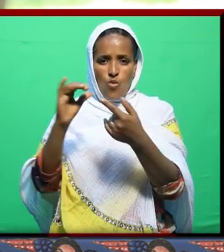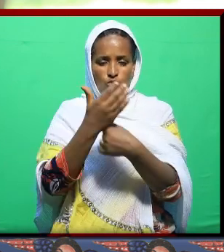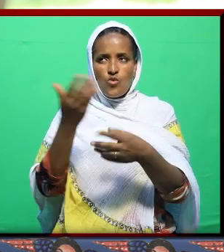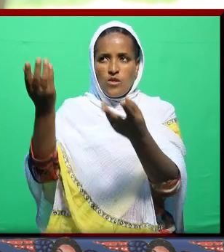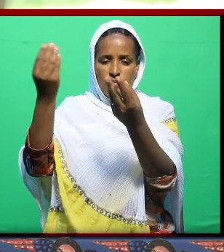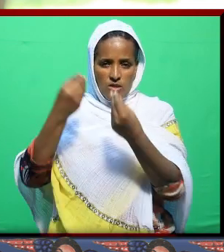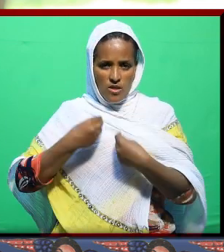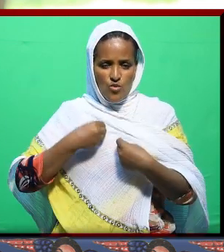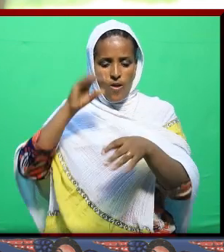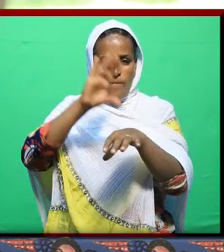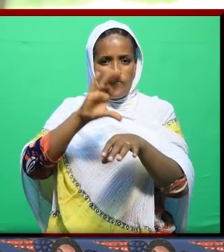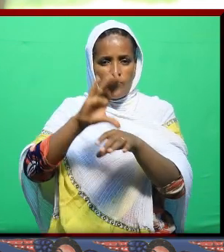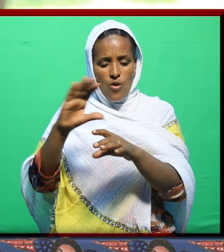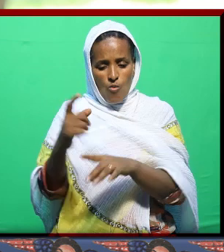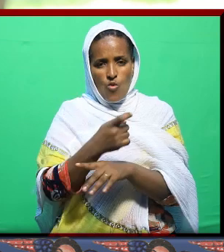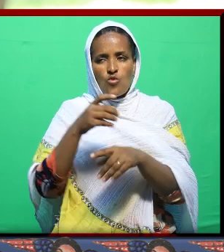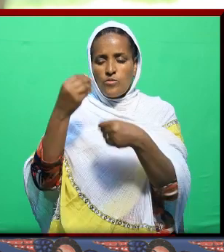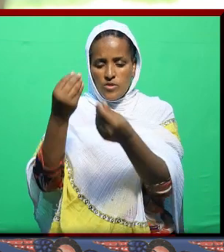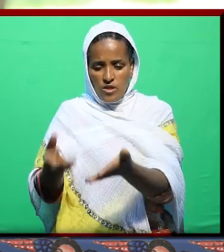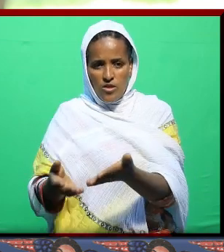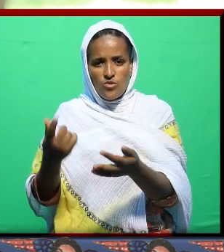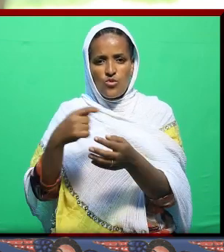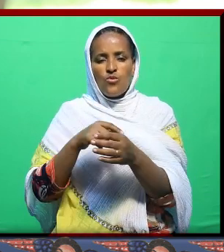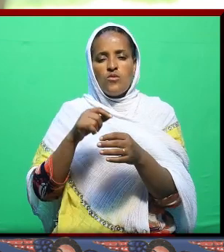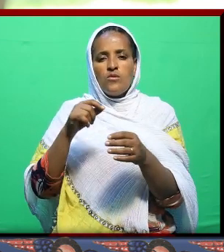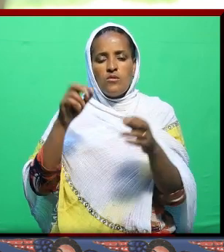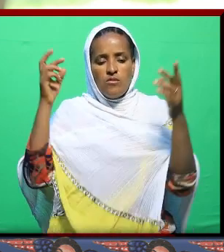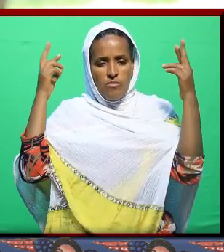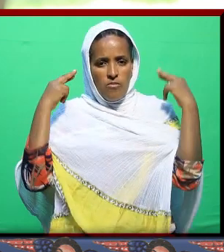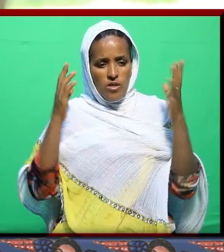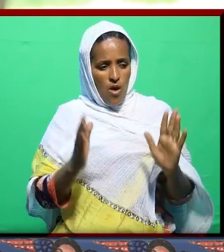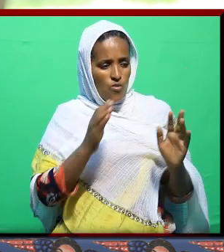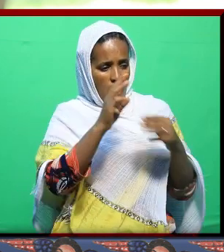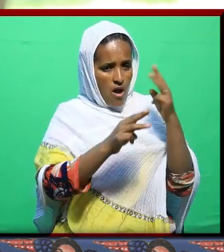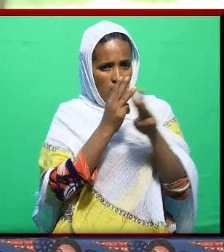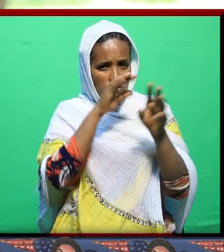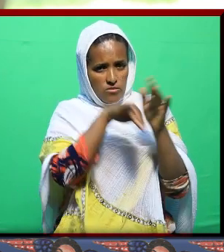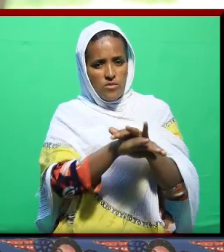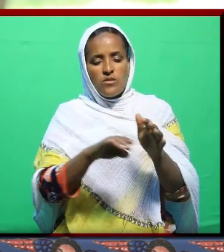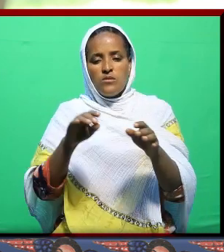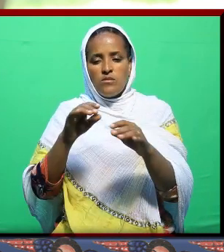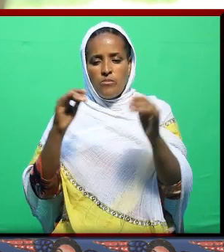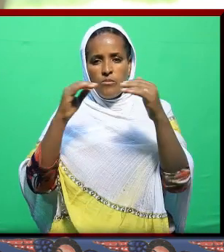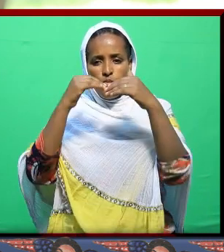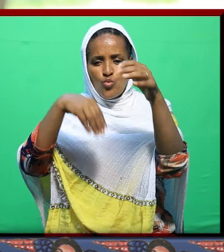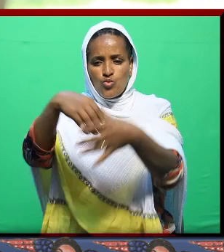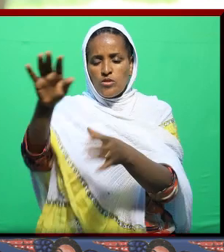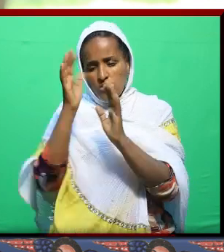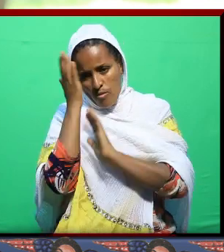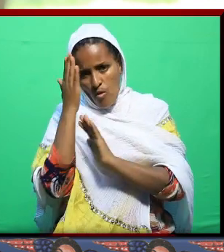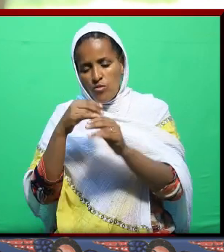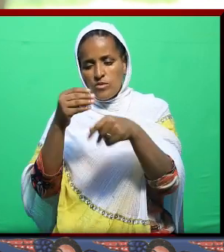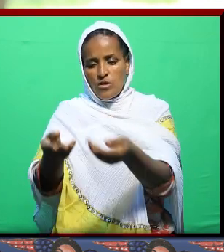በአለም ሆነው የሚሰጣቸው በገዳም ሆነው የሚሰጣቸው በመናኔ ዓለም ሆነው የሚሰጣቸው በረንዳ ለሚያድርስ